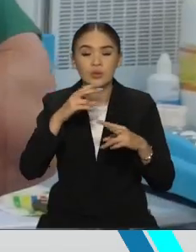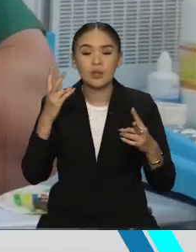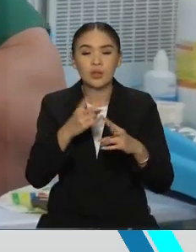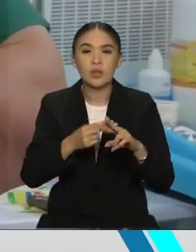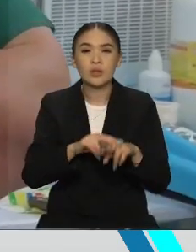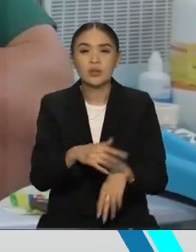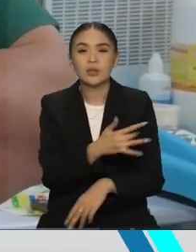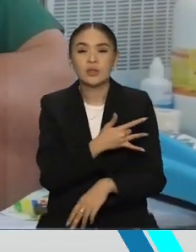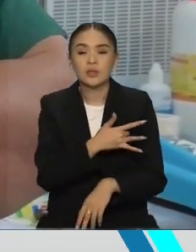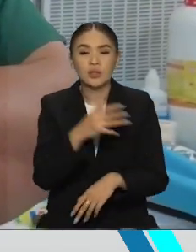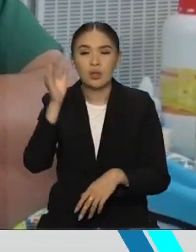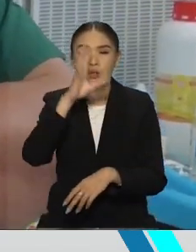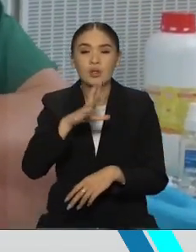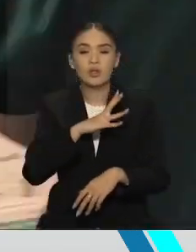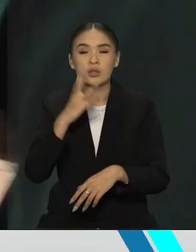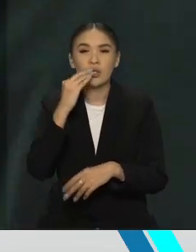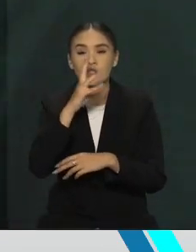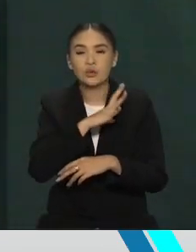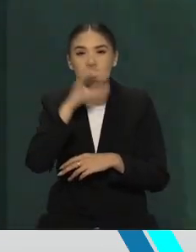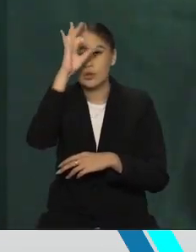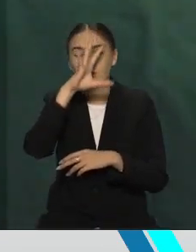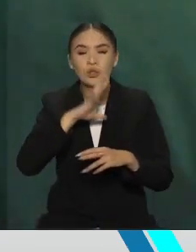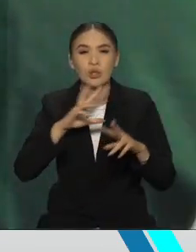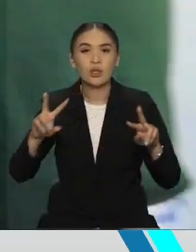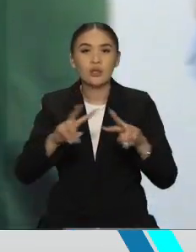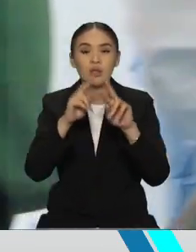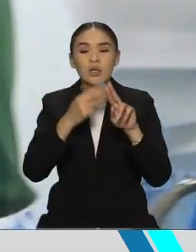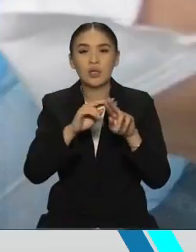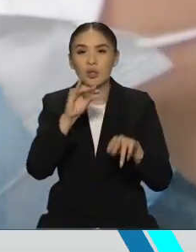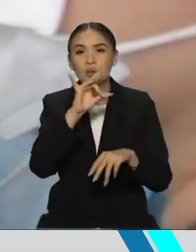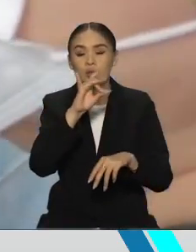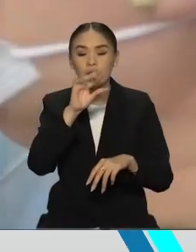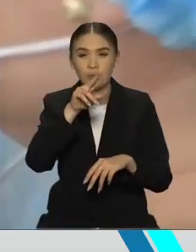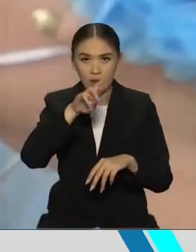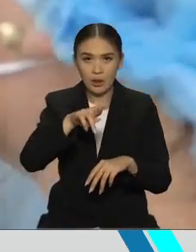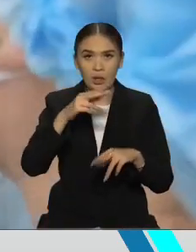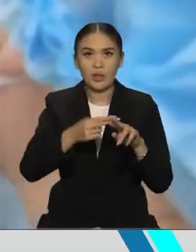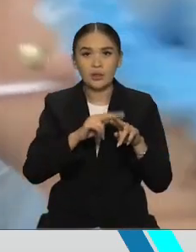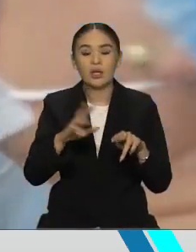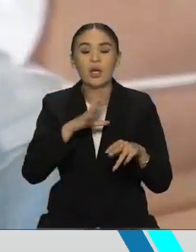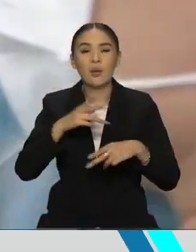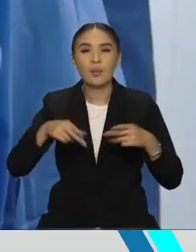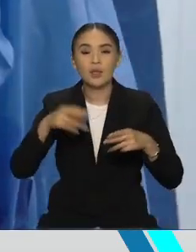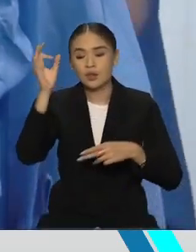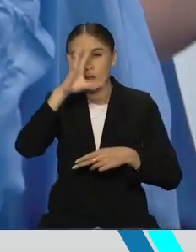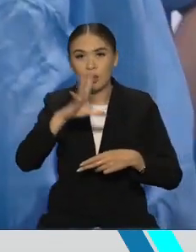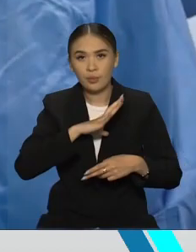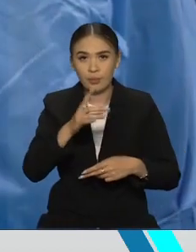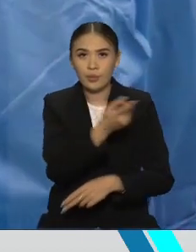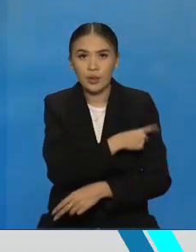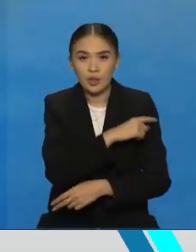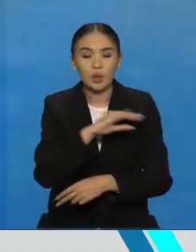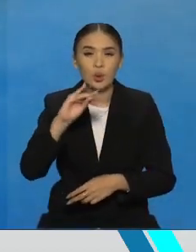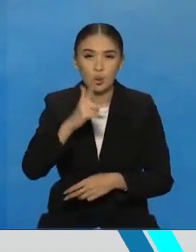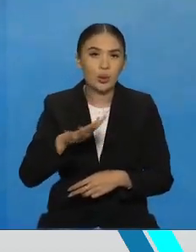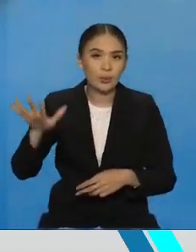сердца кардиохирурги Астаны и Шымкента готовились несколько лет. По словам Юрия Пя, со временем такие операции медики Южного региона смогут